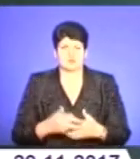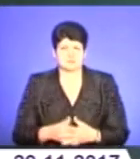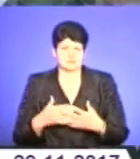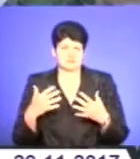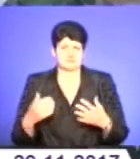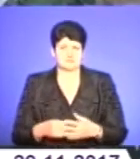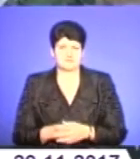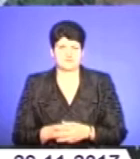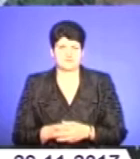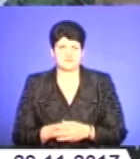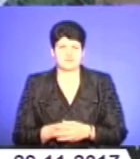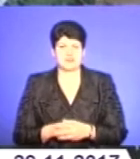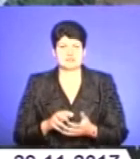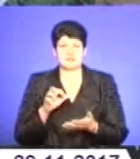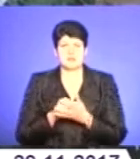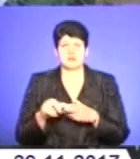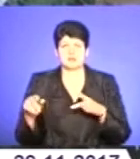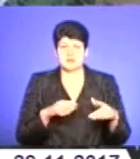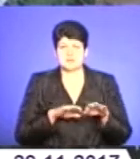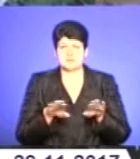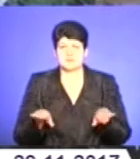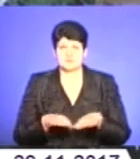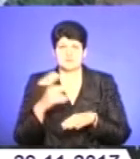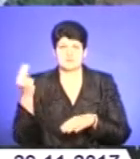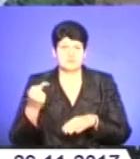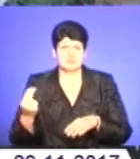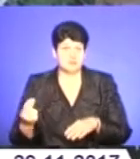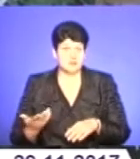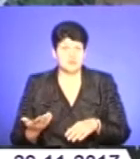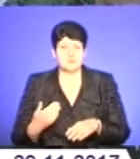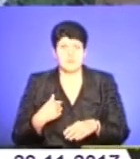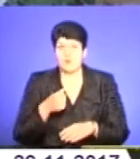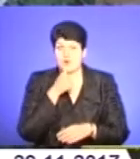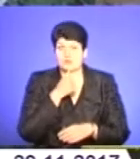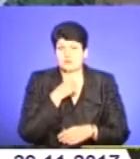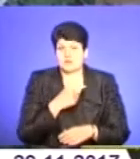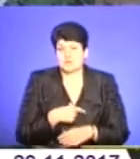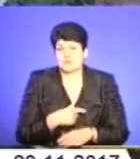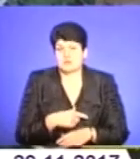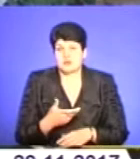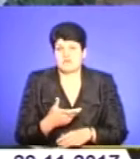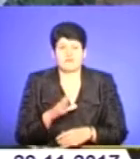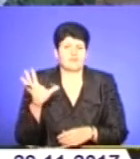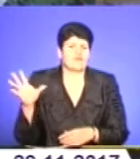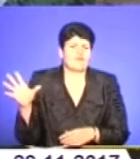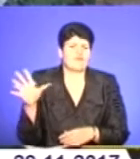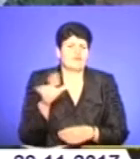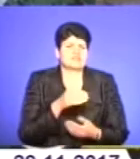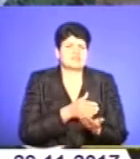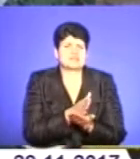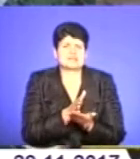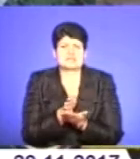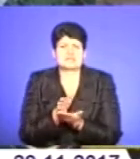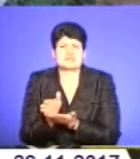мистецтвам. Займалася танцями, плаванням, малюванням. Я спробувала себе майже в всіх сферах,